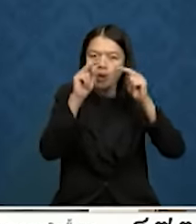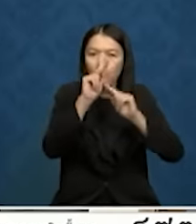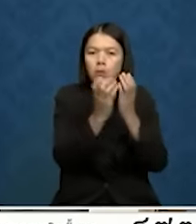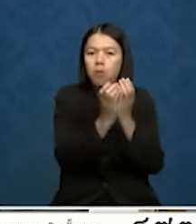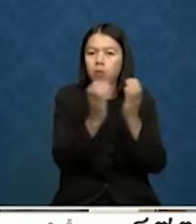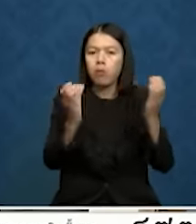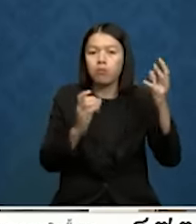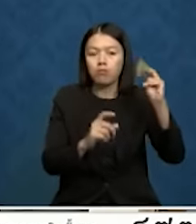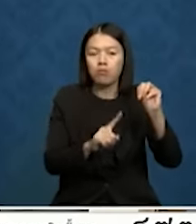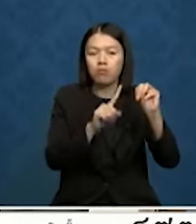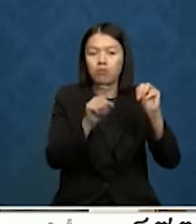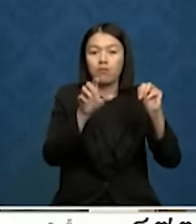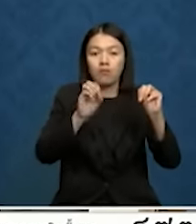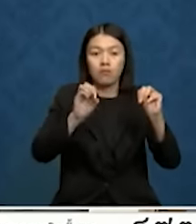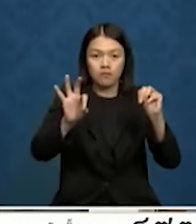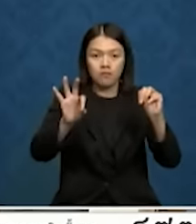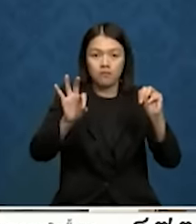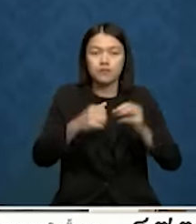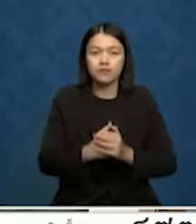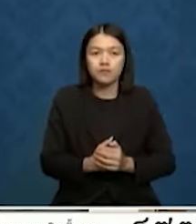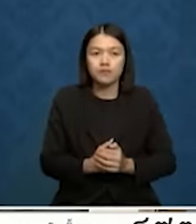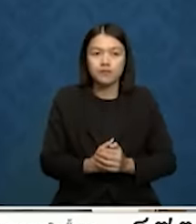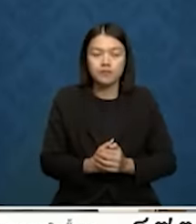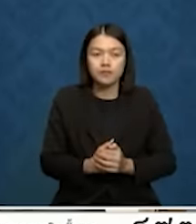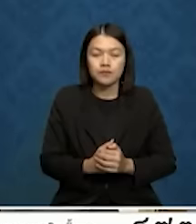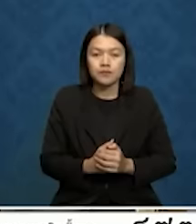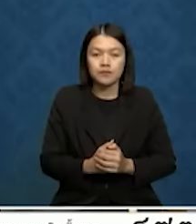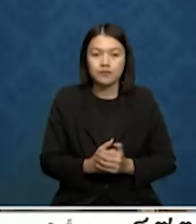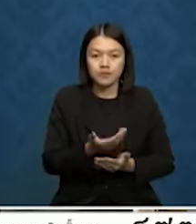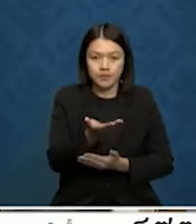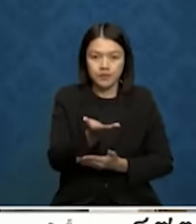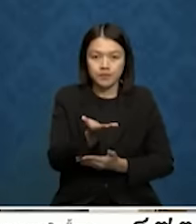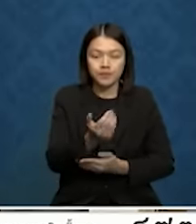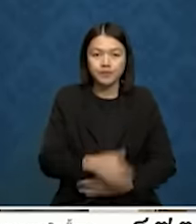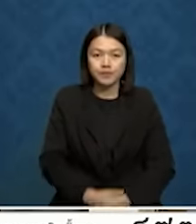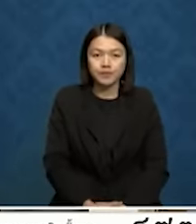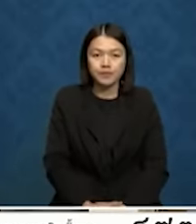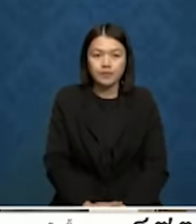าตรา159นะครับเชิญครับ